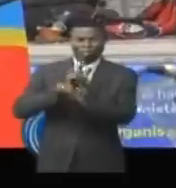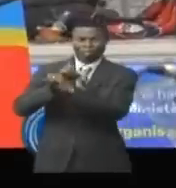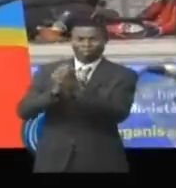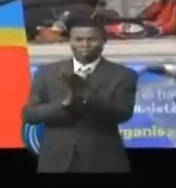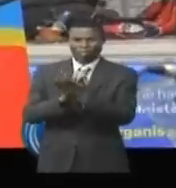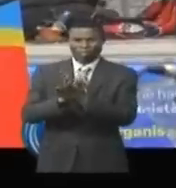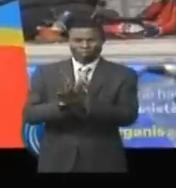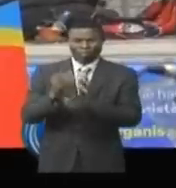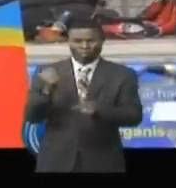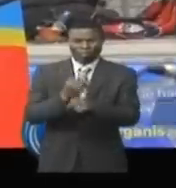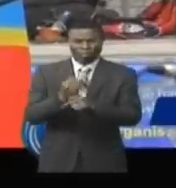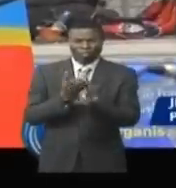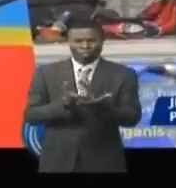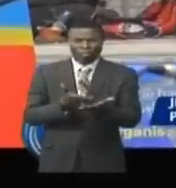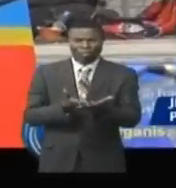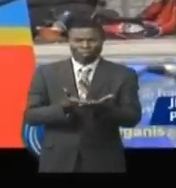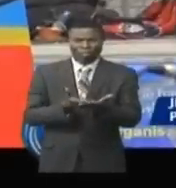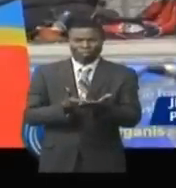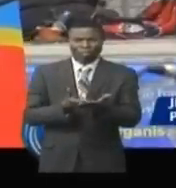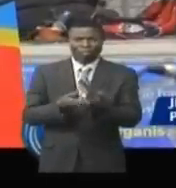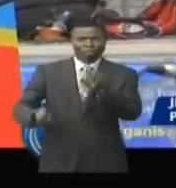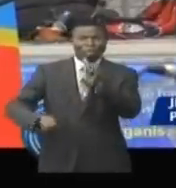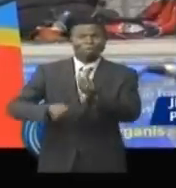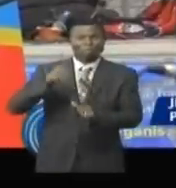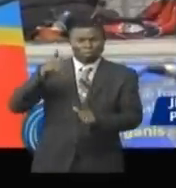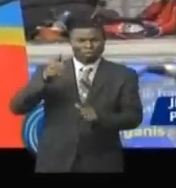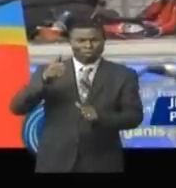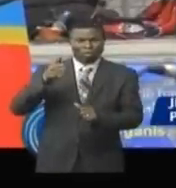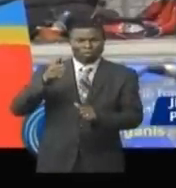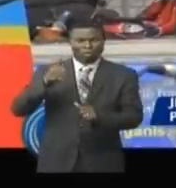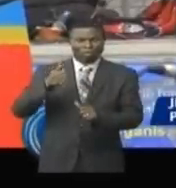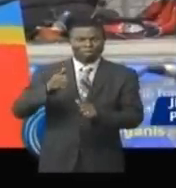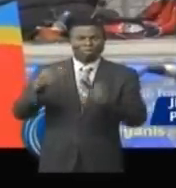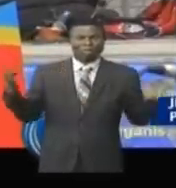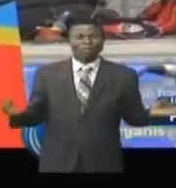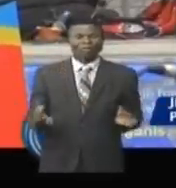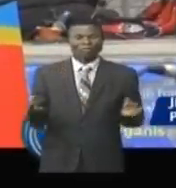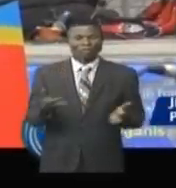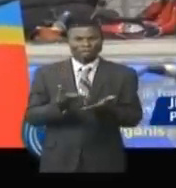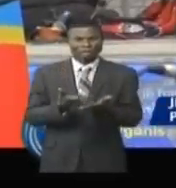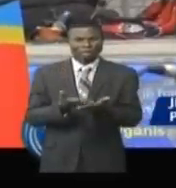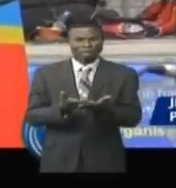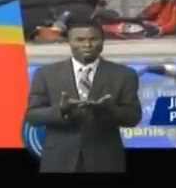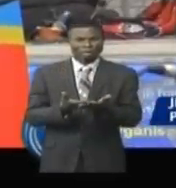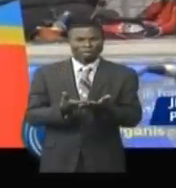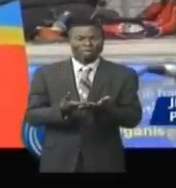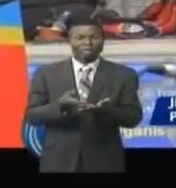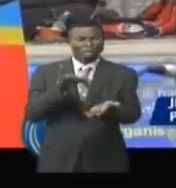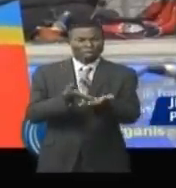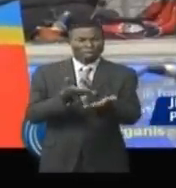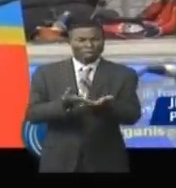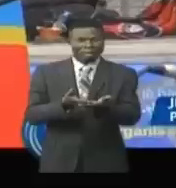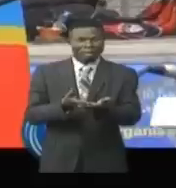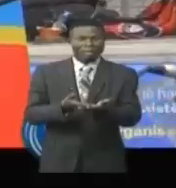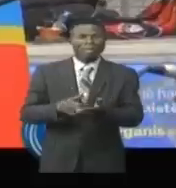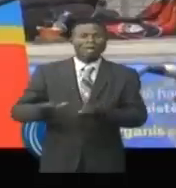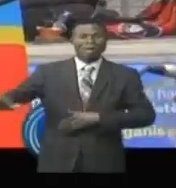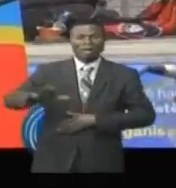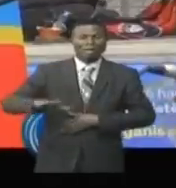cause de l'enfant. Au-delà de cette commémoration, il s'agit pour les États